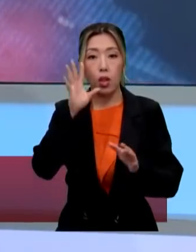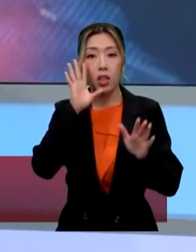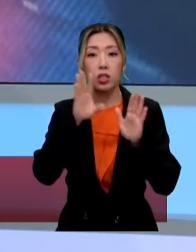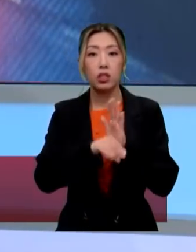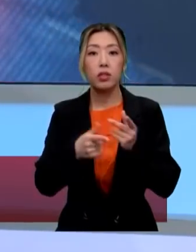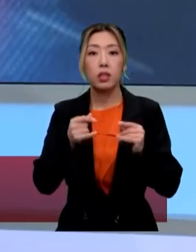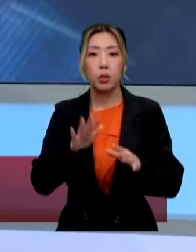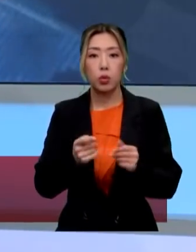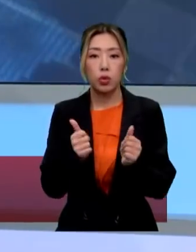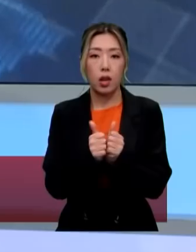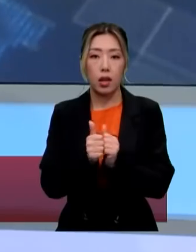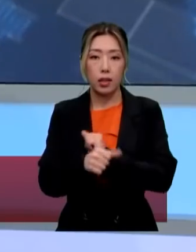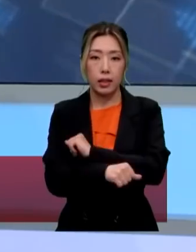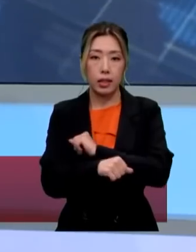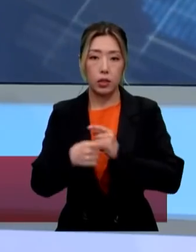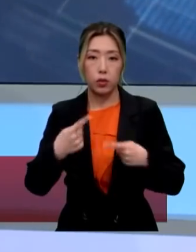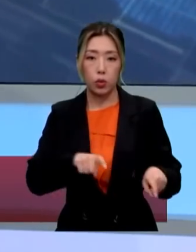в соседнем государстве.